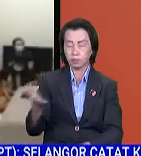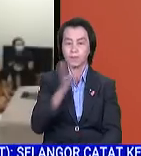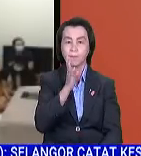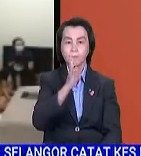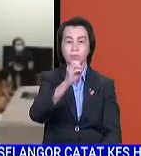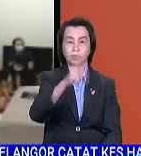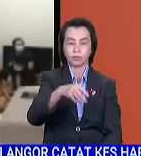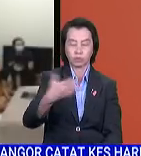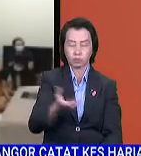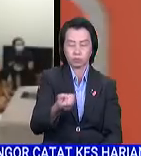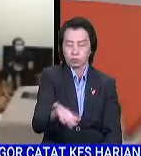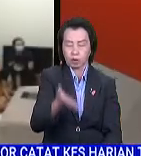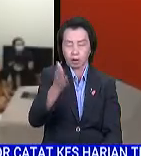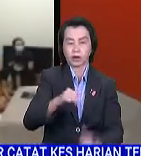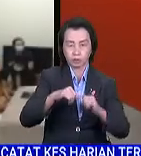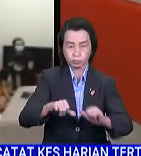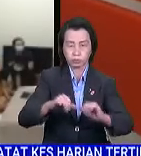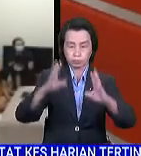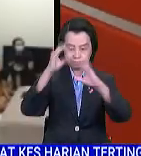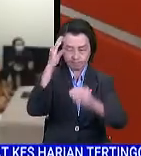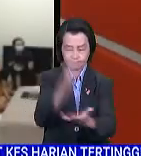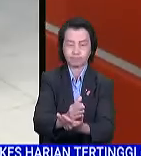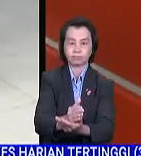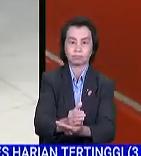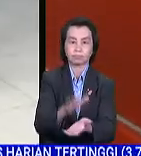adu akan diteruskanagi membantas perjudian